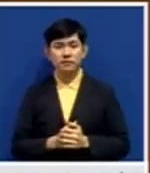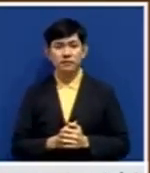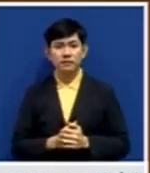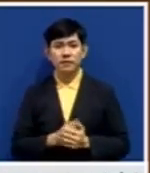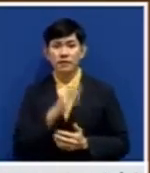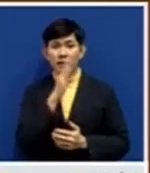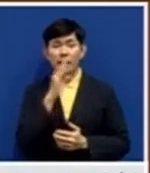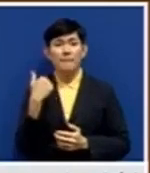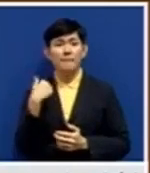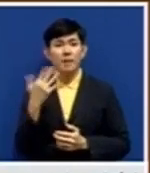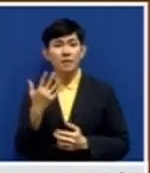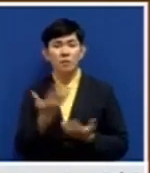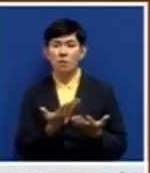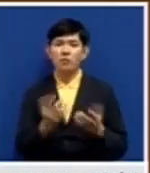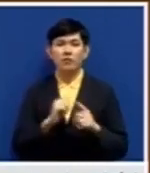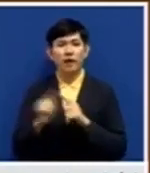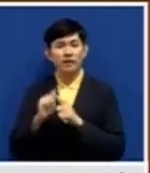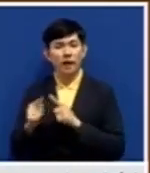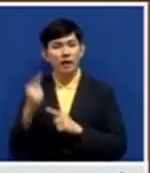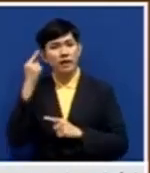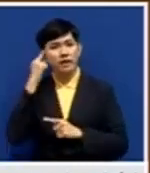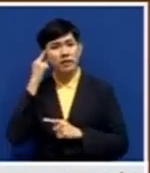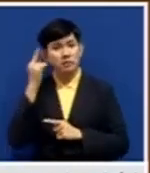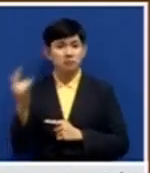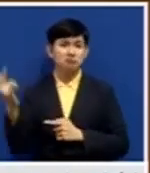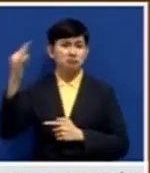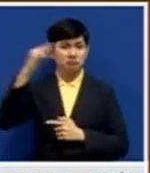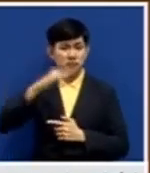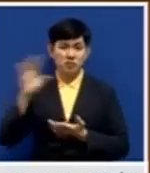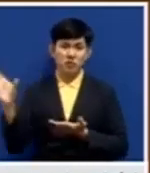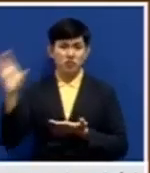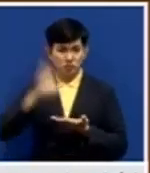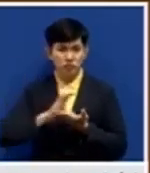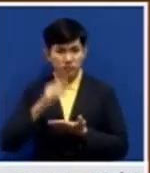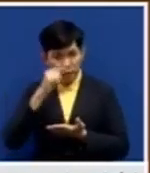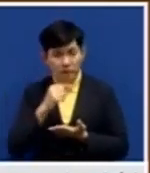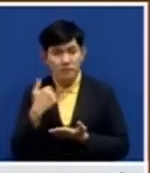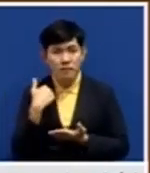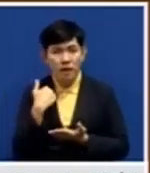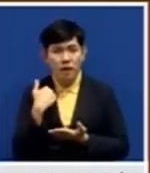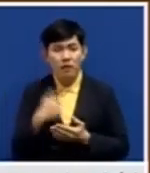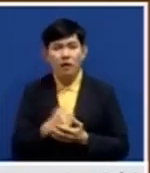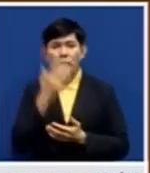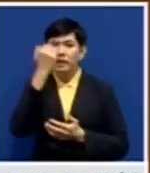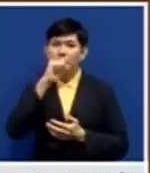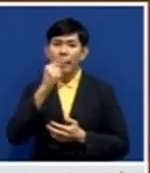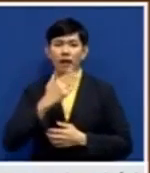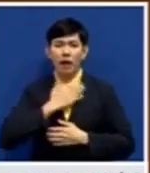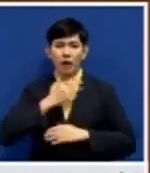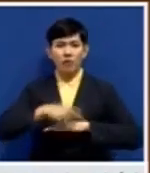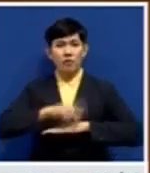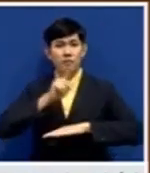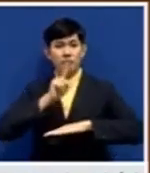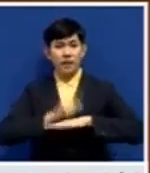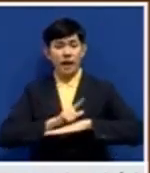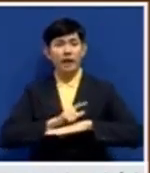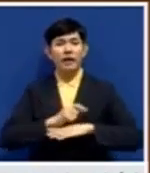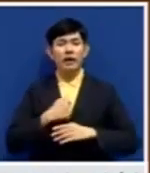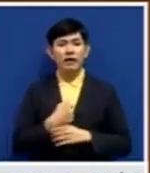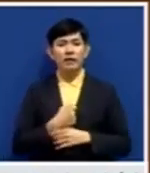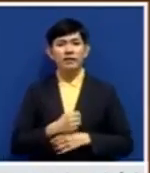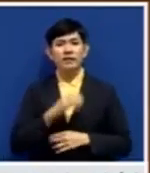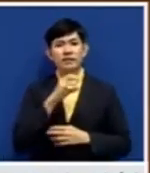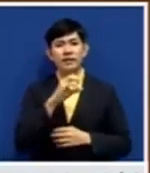ล้วถ้าไม่มีสิ่งเหล่านี้เกิดขึ้นมาเขาจะมาไหมทำไมเราเป็นประธาน ACMEC